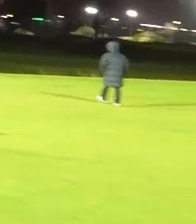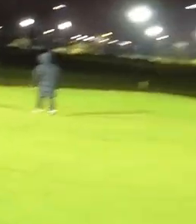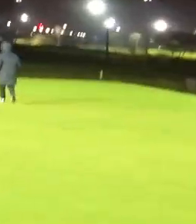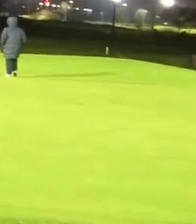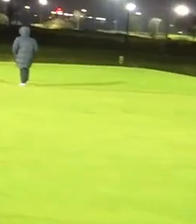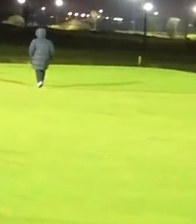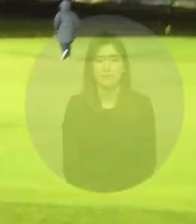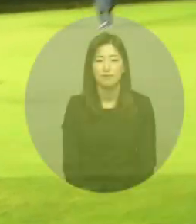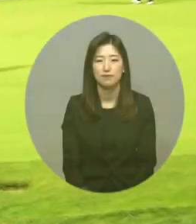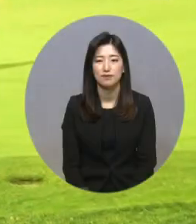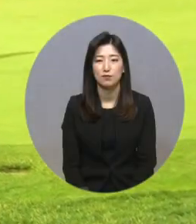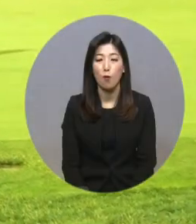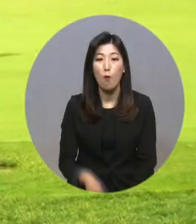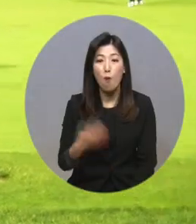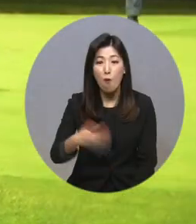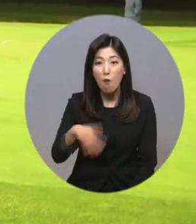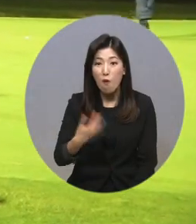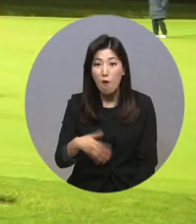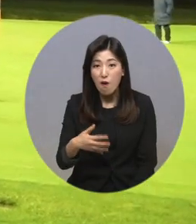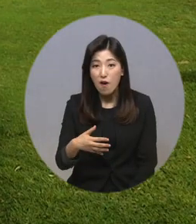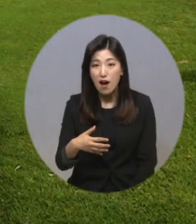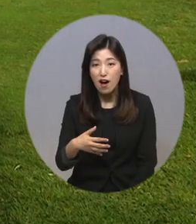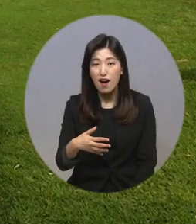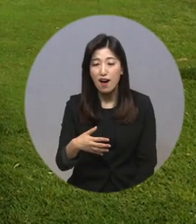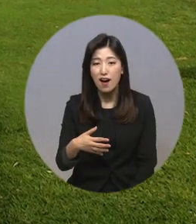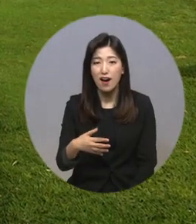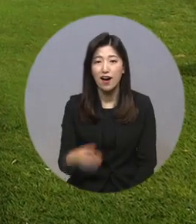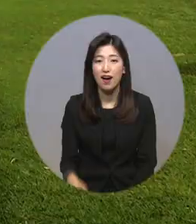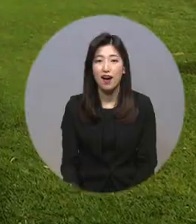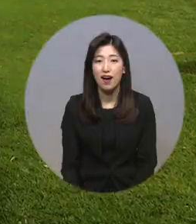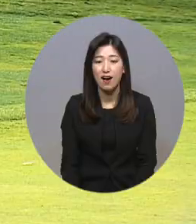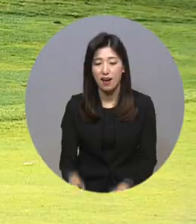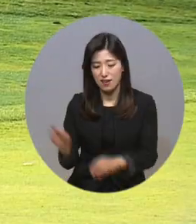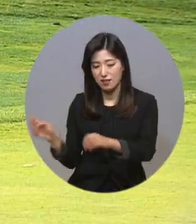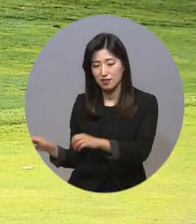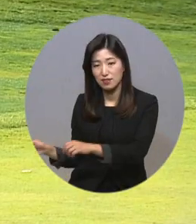으 널 프 too 5